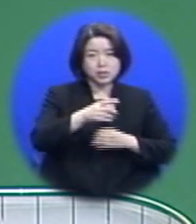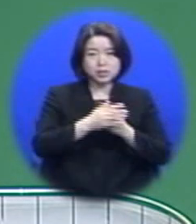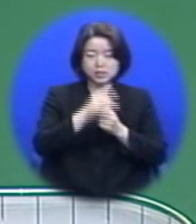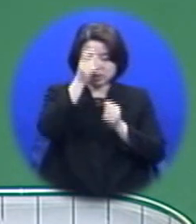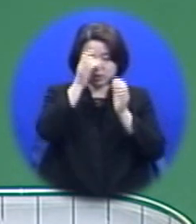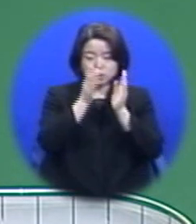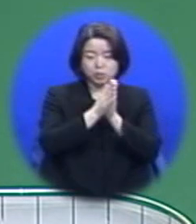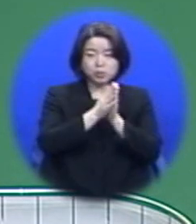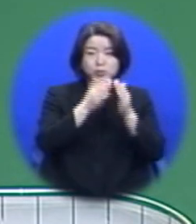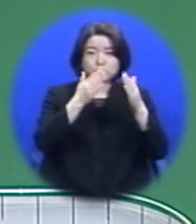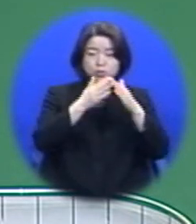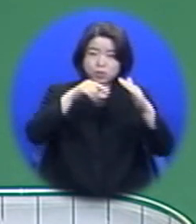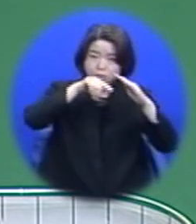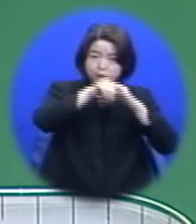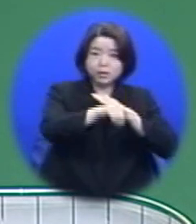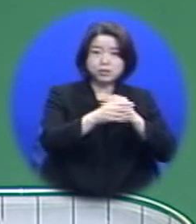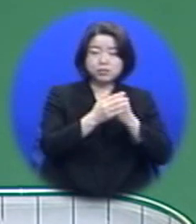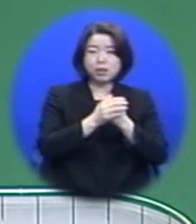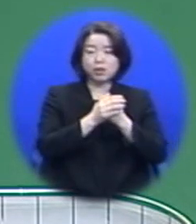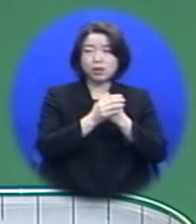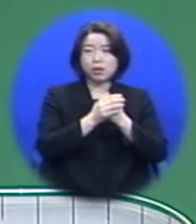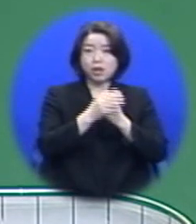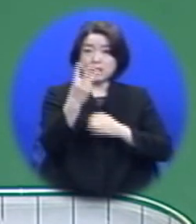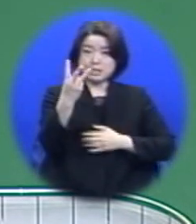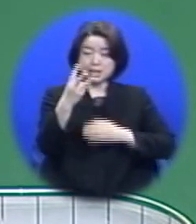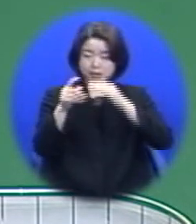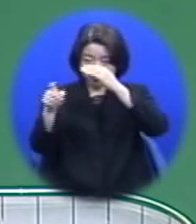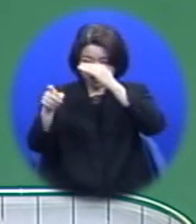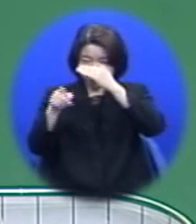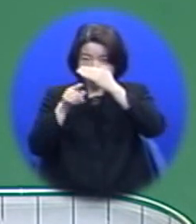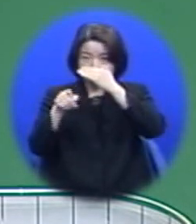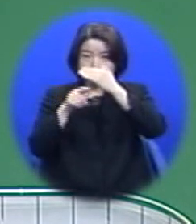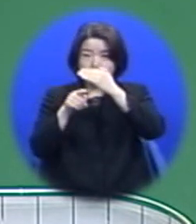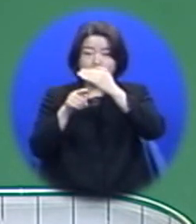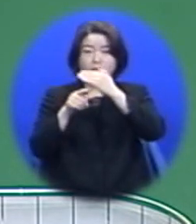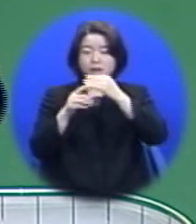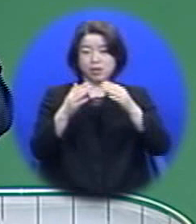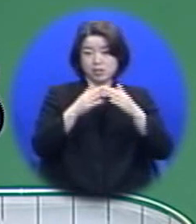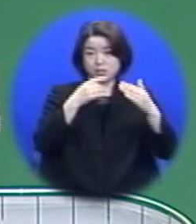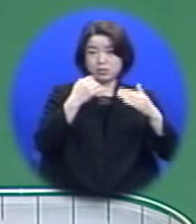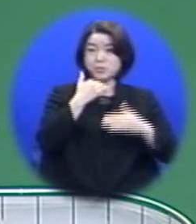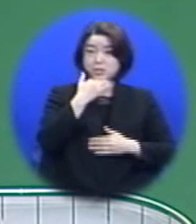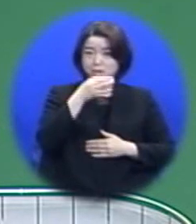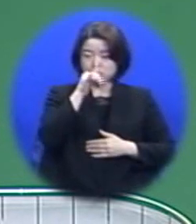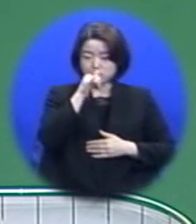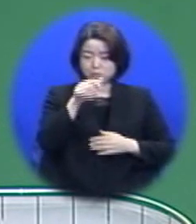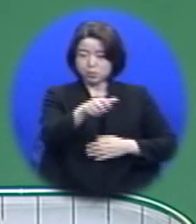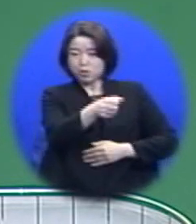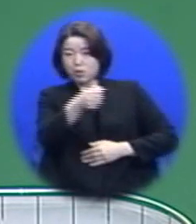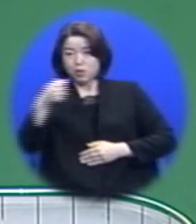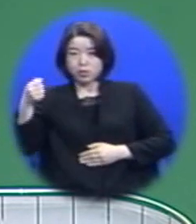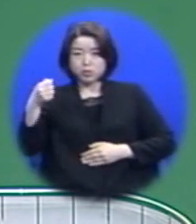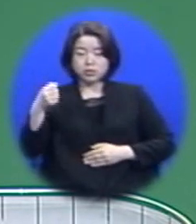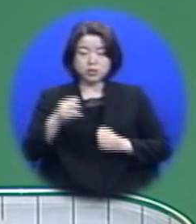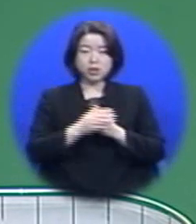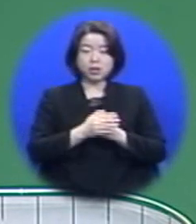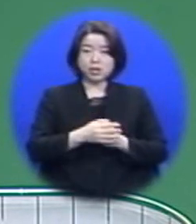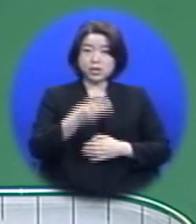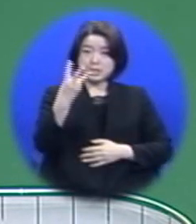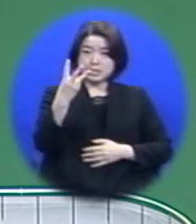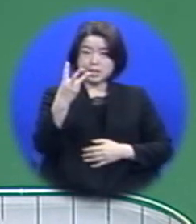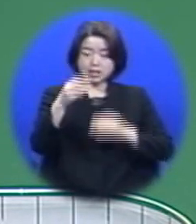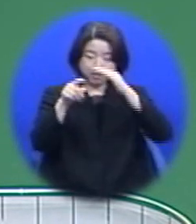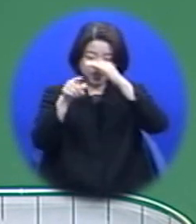민조 강도가 집에서 기다리고 있었어 현관을 문을 여는데 세 명이 칼을